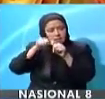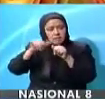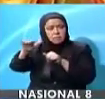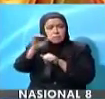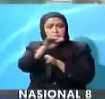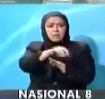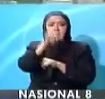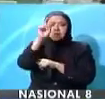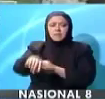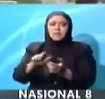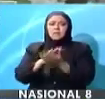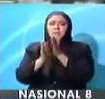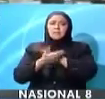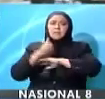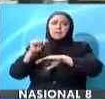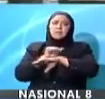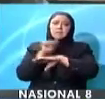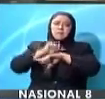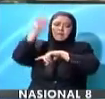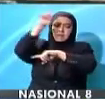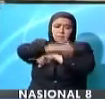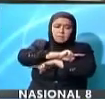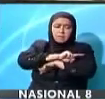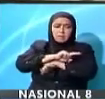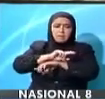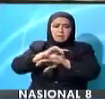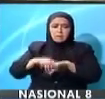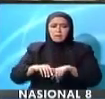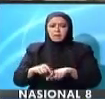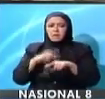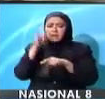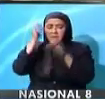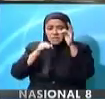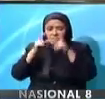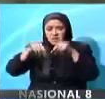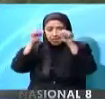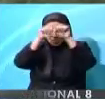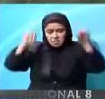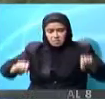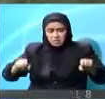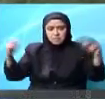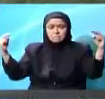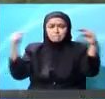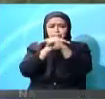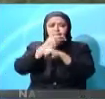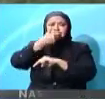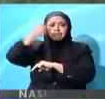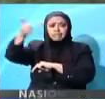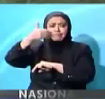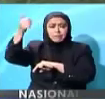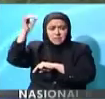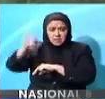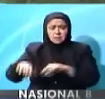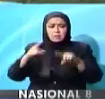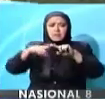seharian. Betapa baik sistem lebuh raya di sesebuah negara pun tidak akan boleh bertahan tanpa